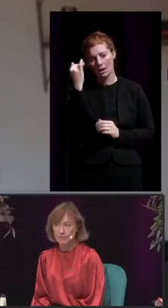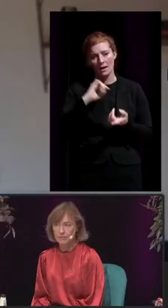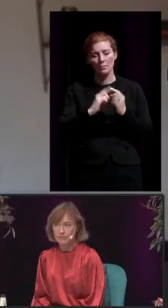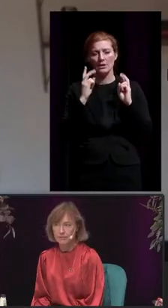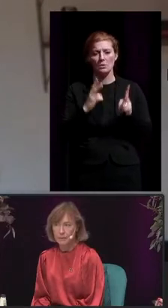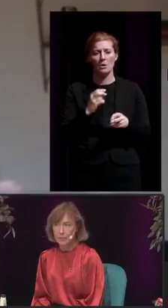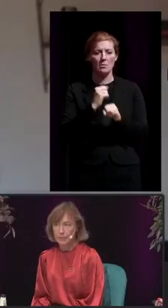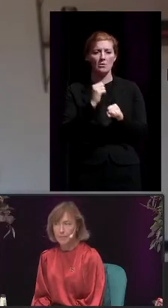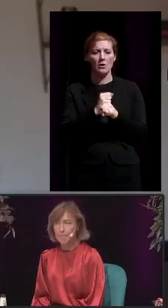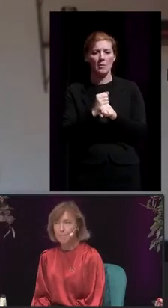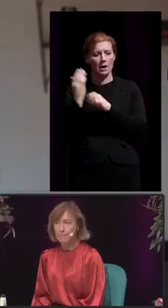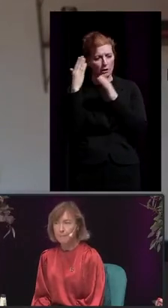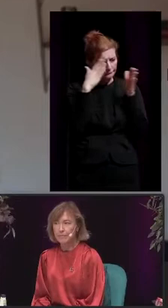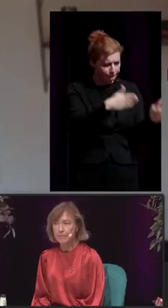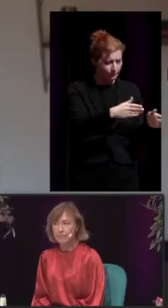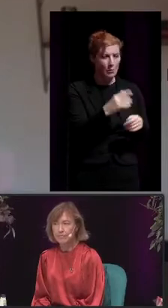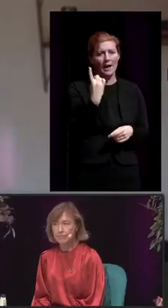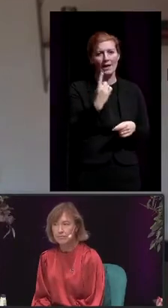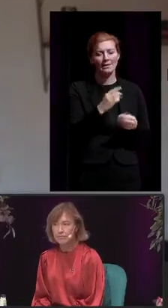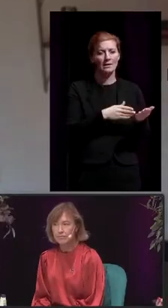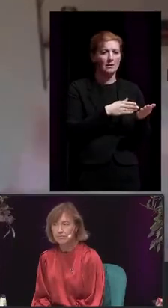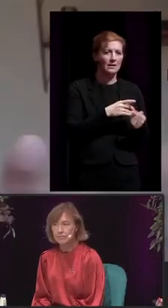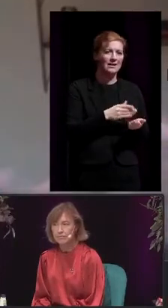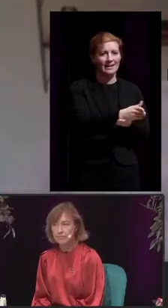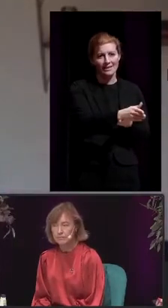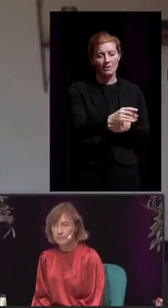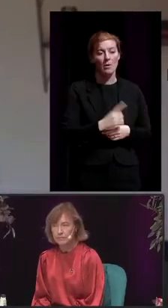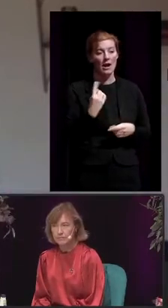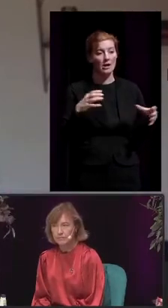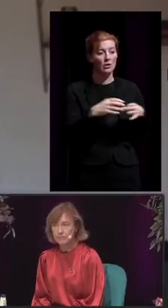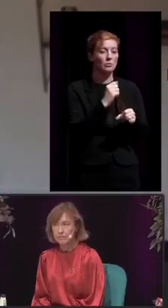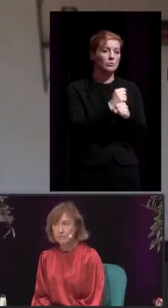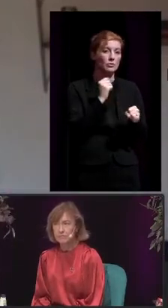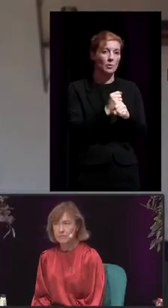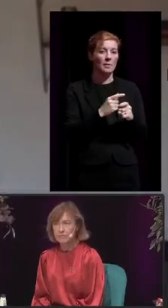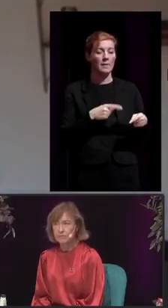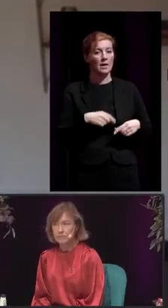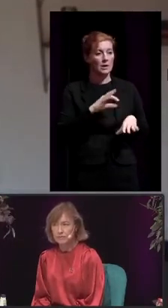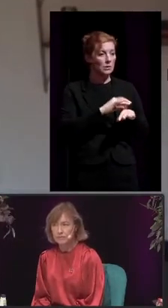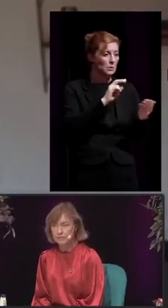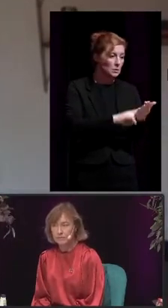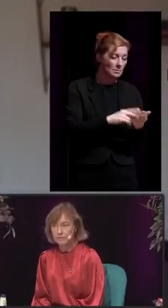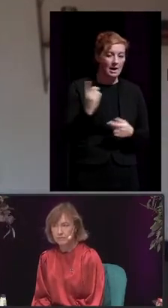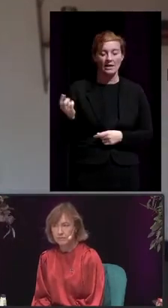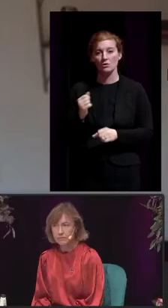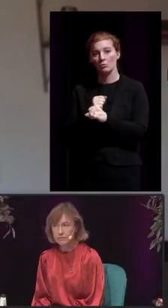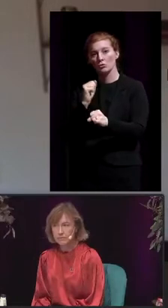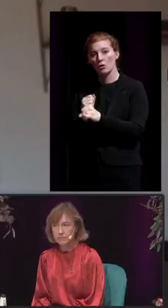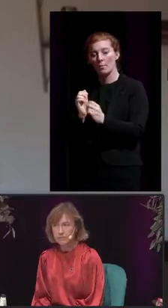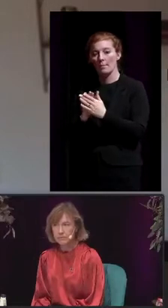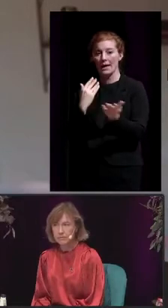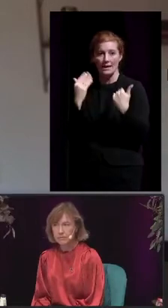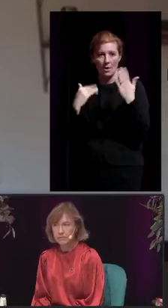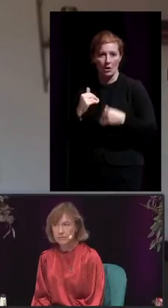väldigt separerat. Så att man har en grupp som jobbar med infektionssjukdomar, man har en grupp som jobbar med barnhälsa och en som jobbar med